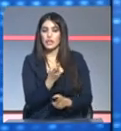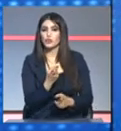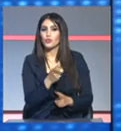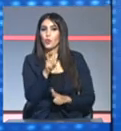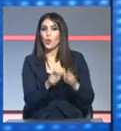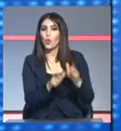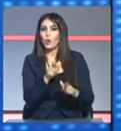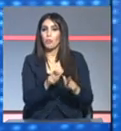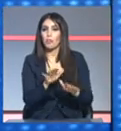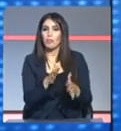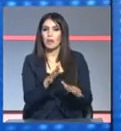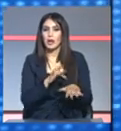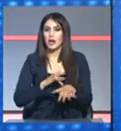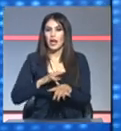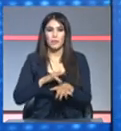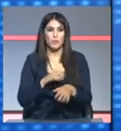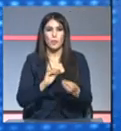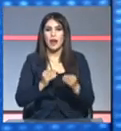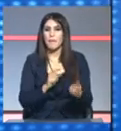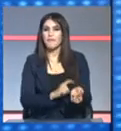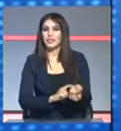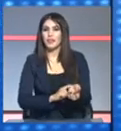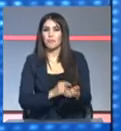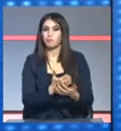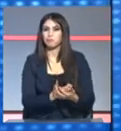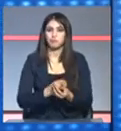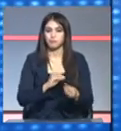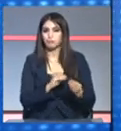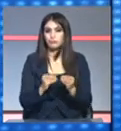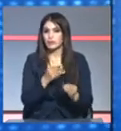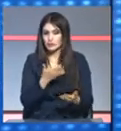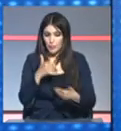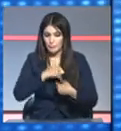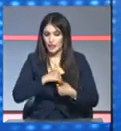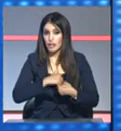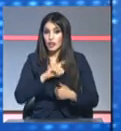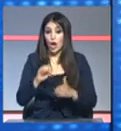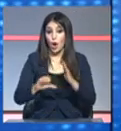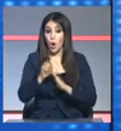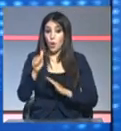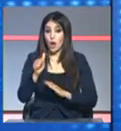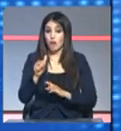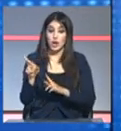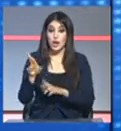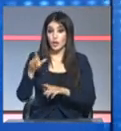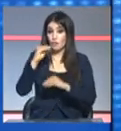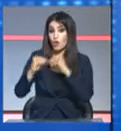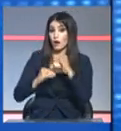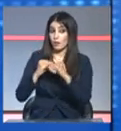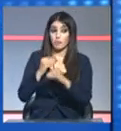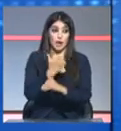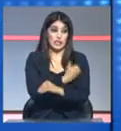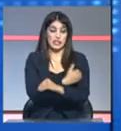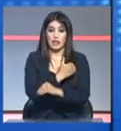الواحد لكم بل اسوا ثم بعد وتلقيه يستعمل في